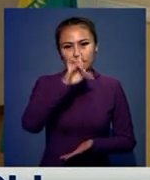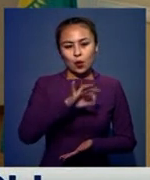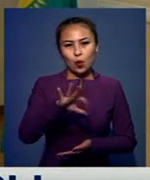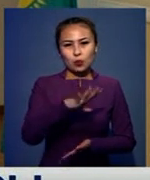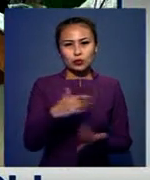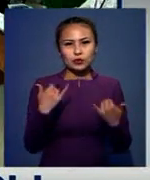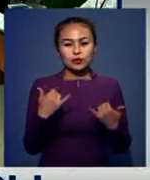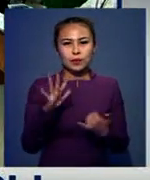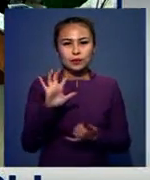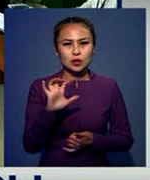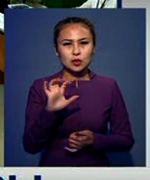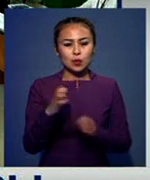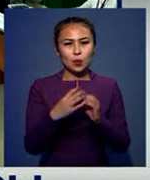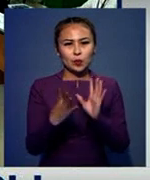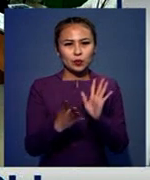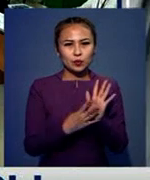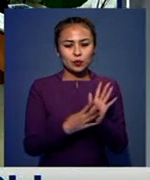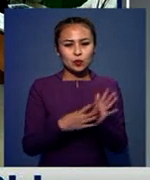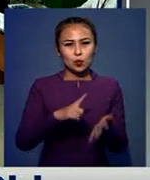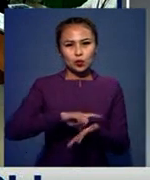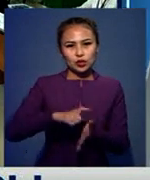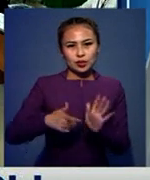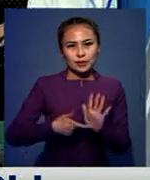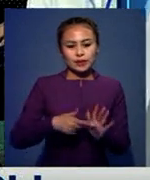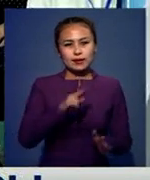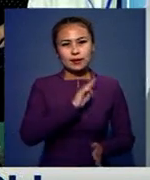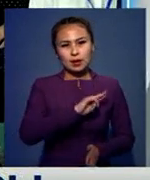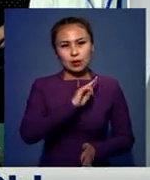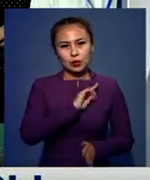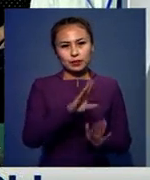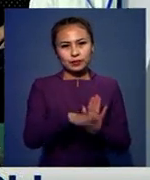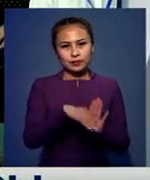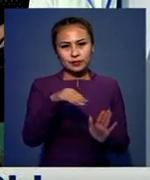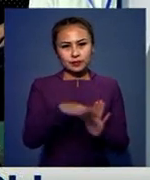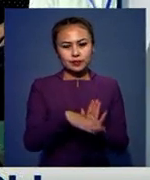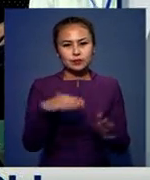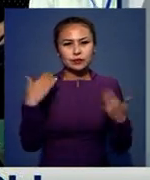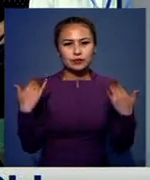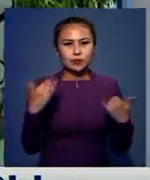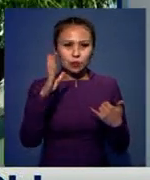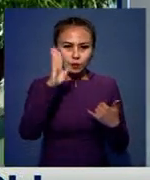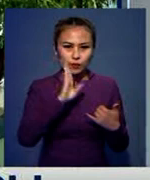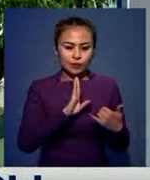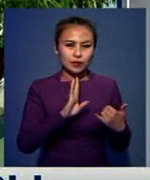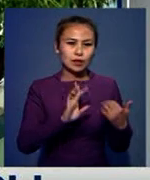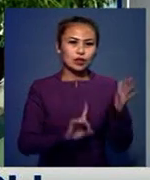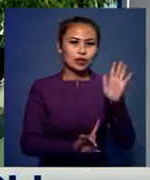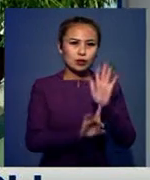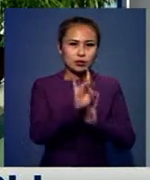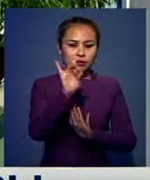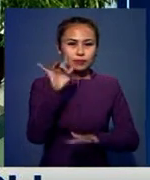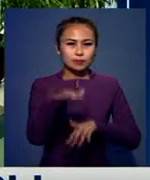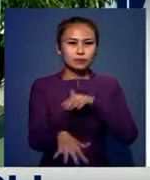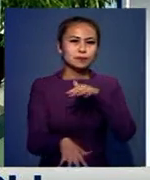күні 519 сайлау учаскесі жұмыс істеп тұр. Бүгін таңертеңнен осы сайлау учаскелеріне